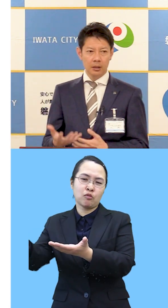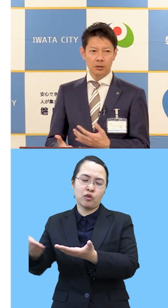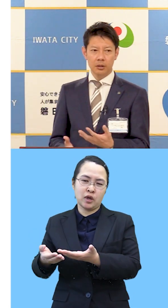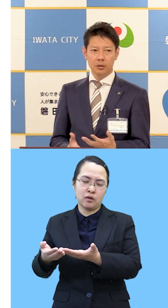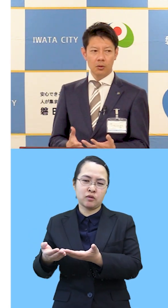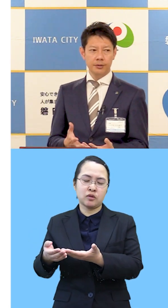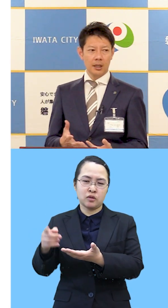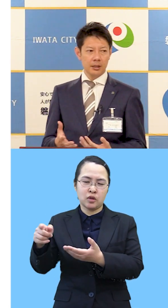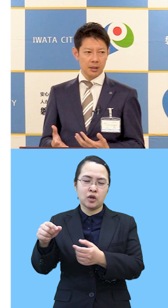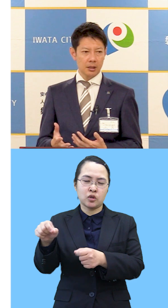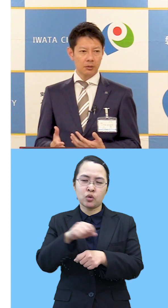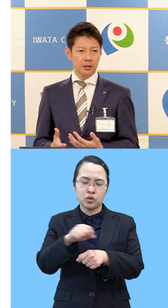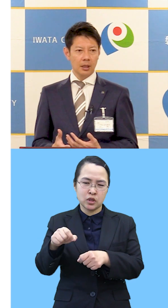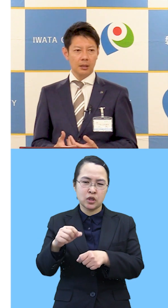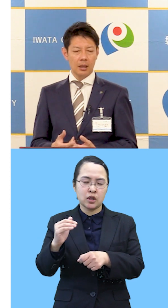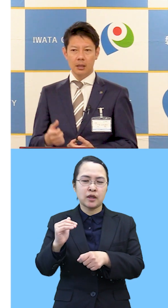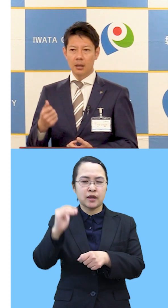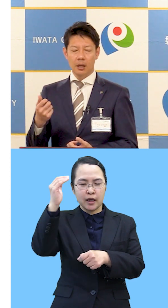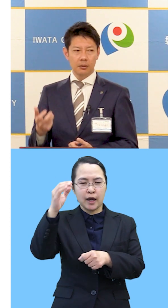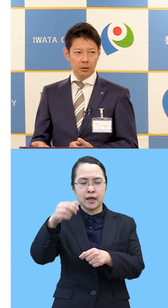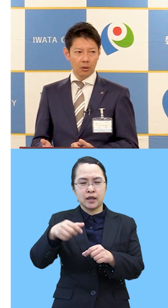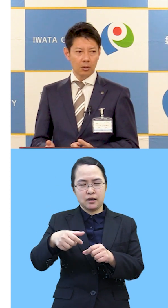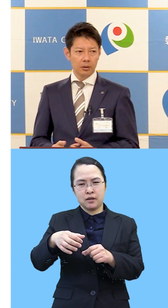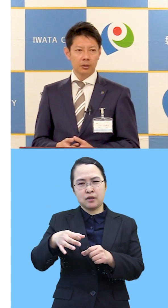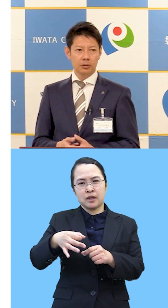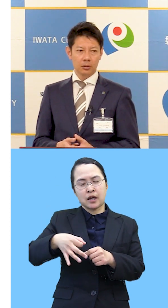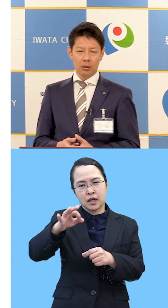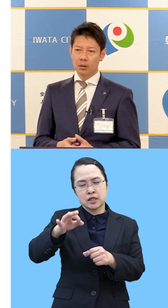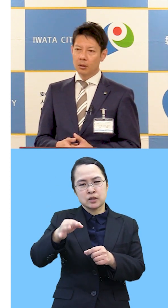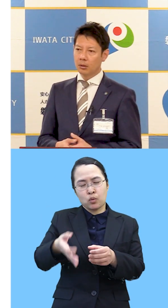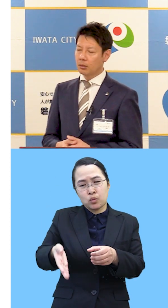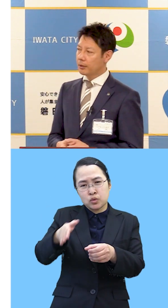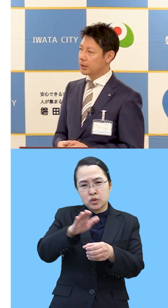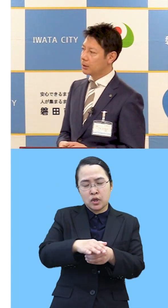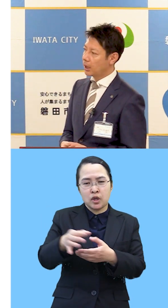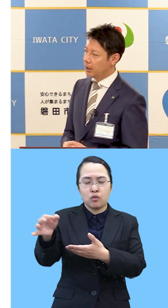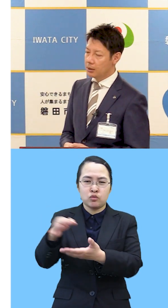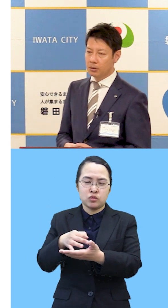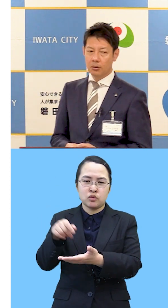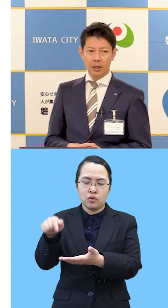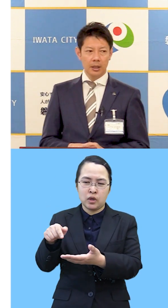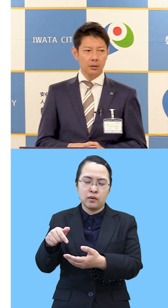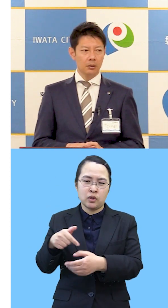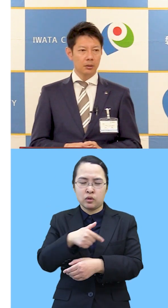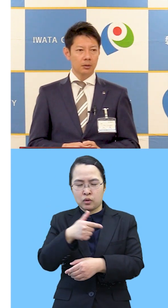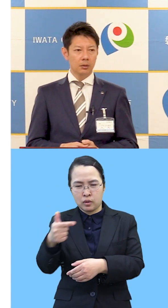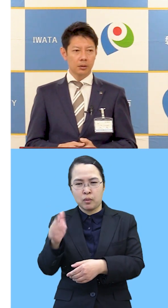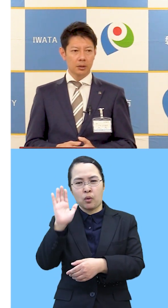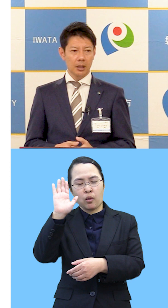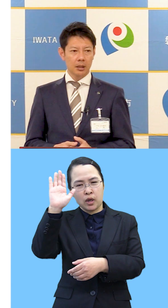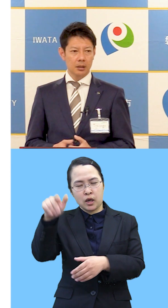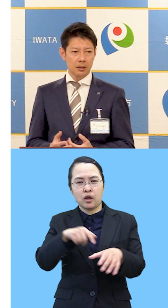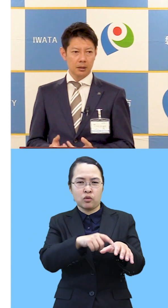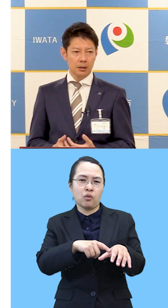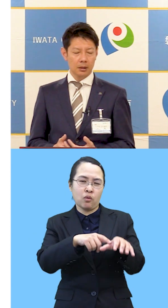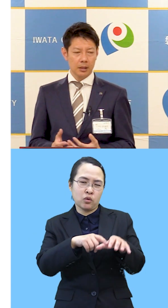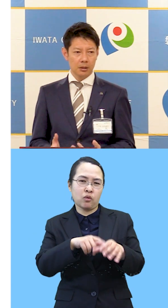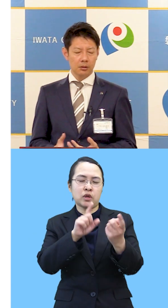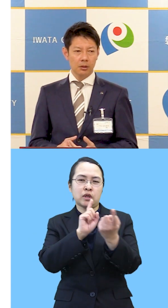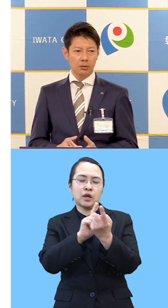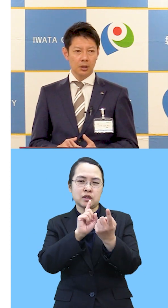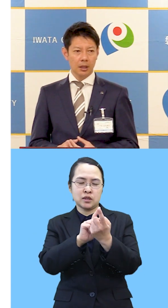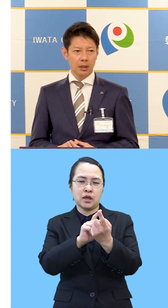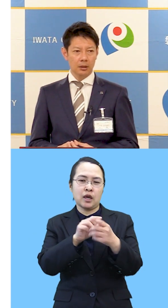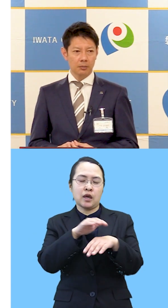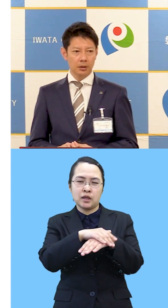して特に高付加価値をつけて売るということ、これは大変これからの農業に対